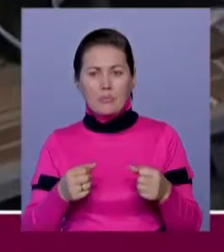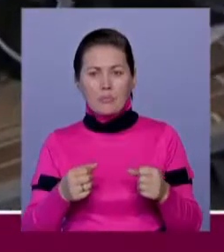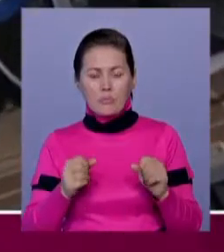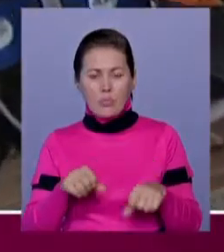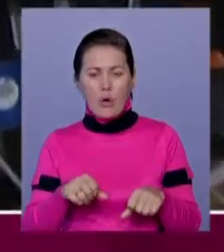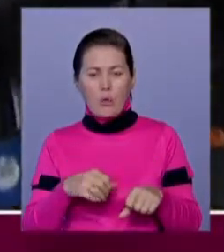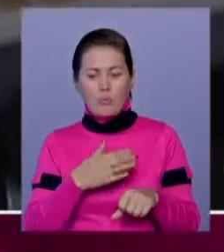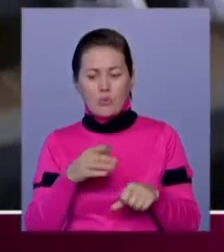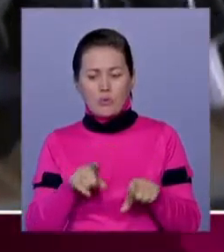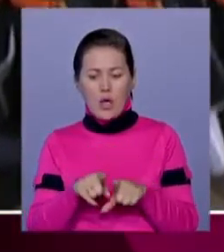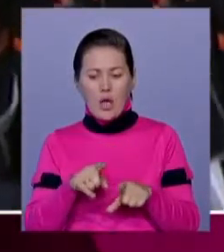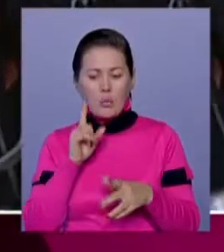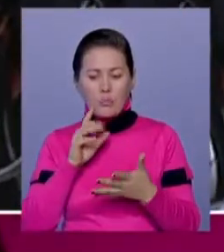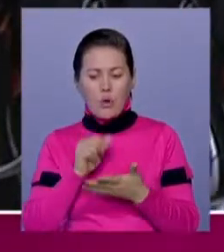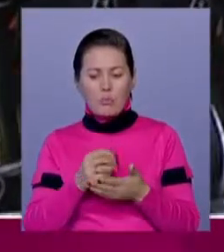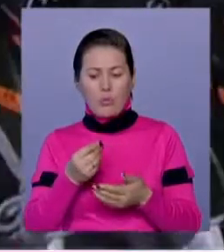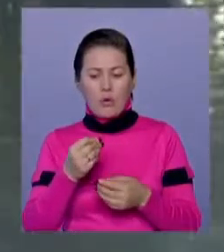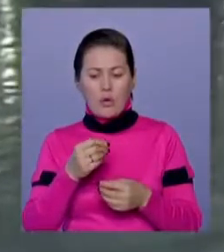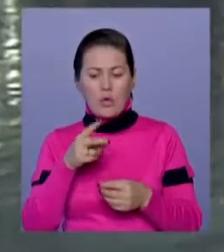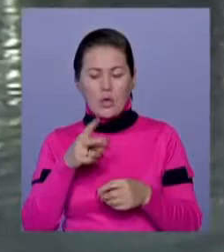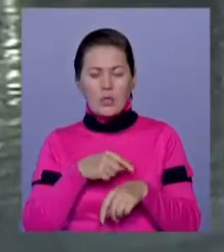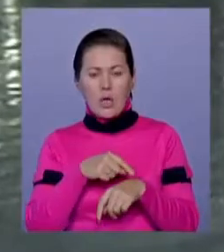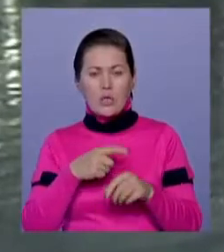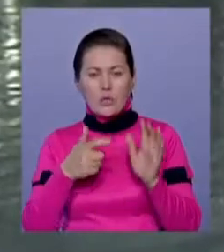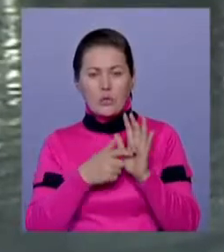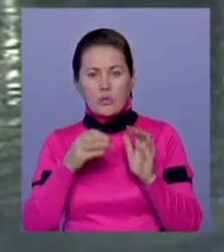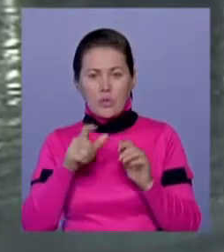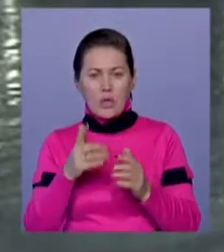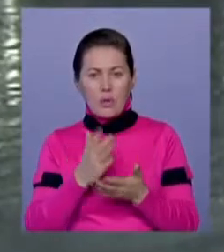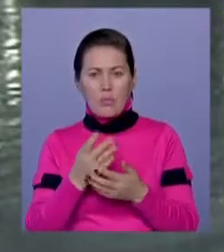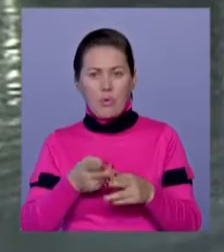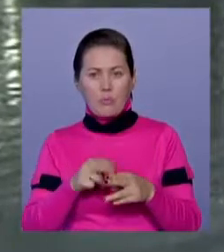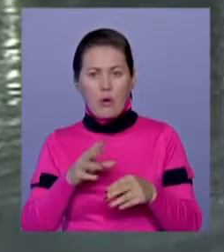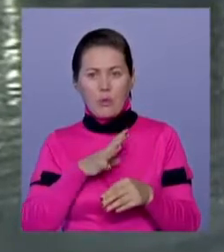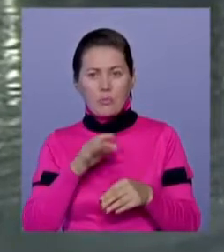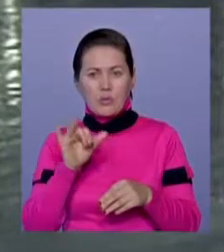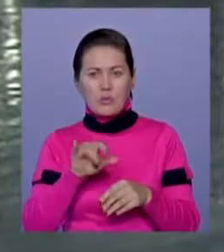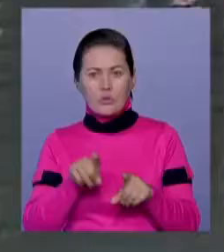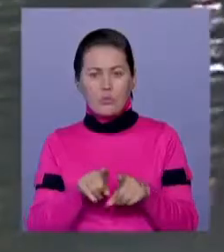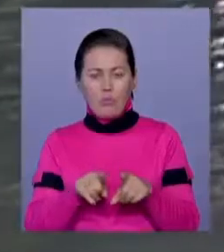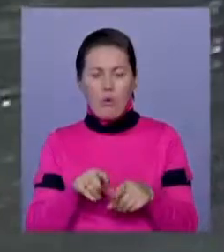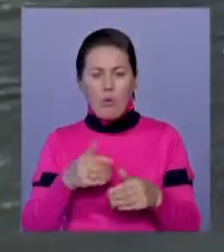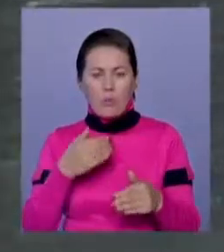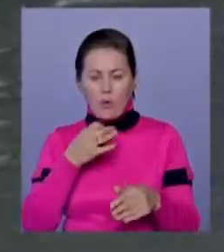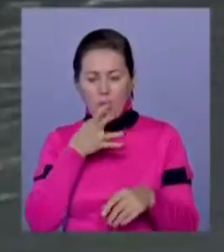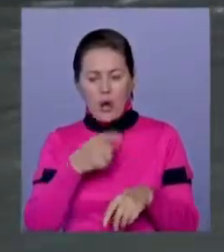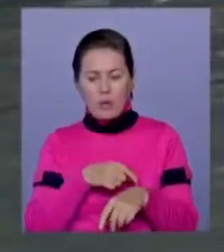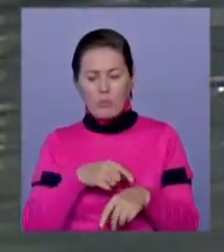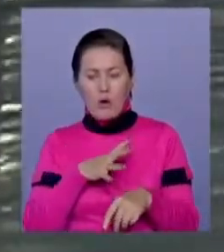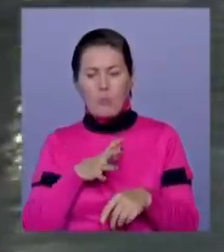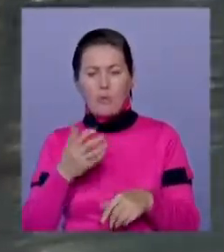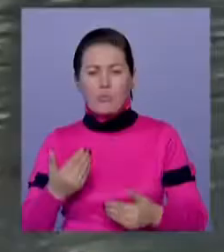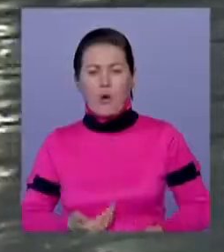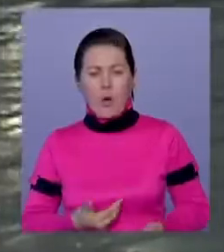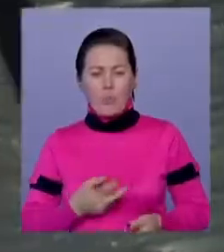аласыздар. Ал жалға алу құны бар болғаны 2 сағатқа 700 теңгені құрайды. Осыдан бірер уақыт бұрын ғана